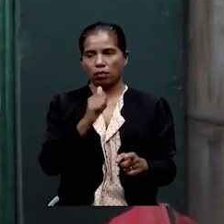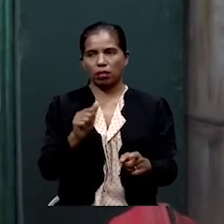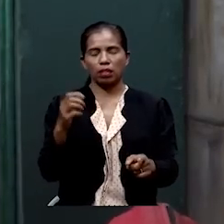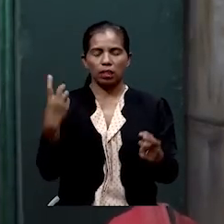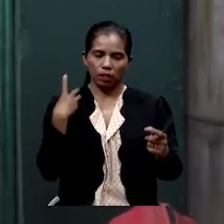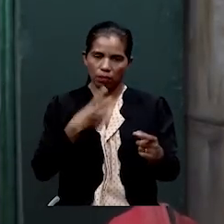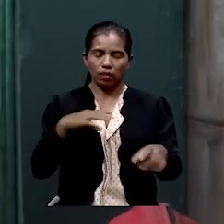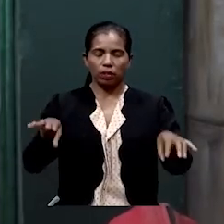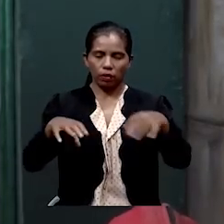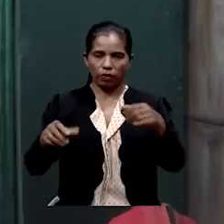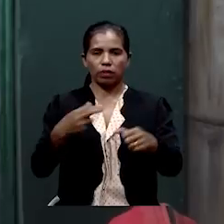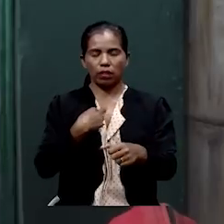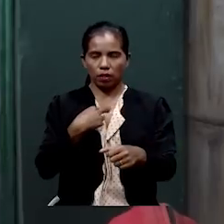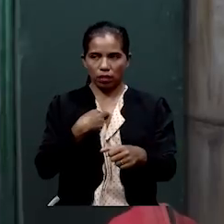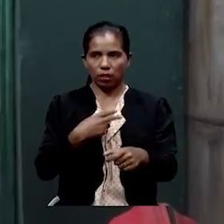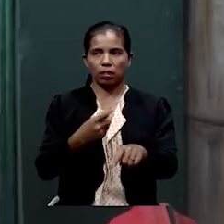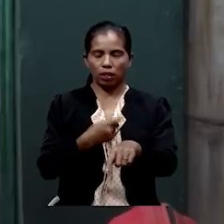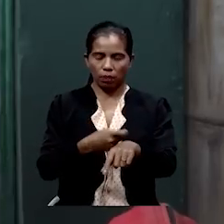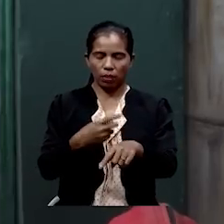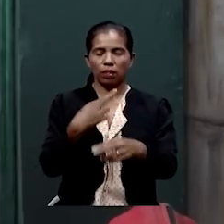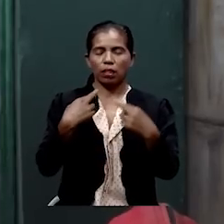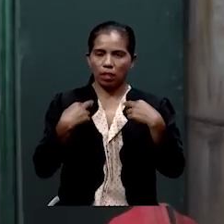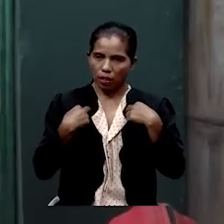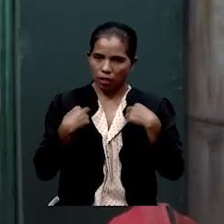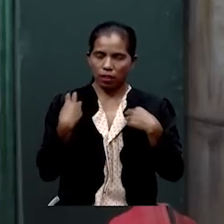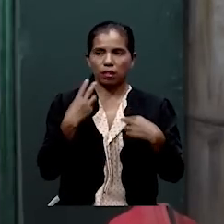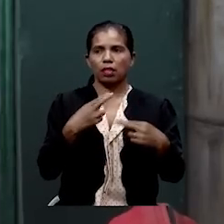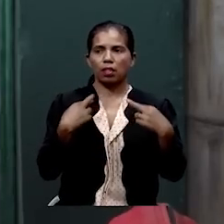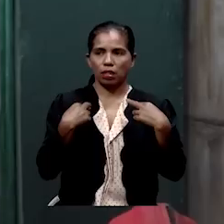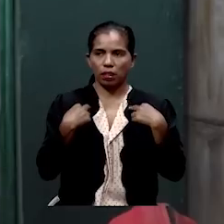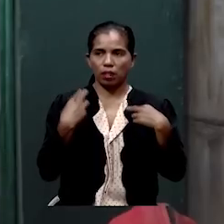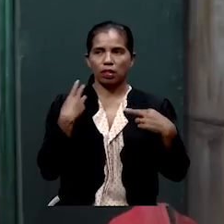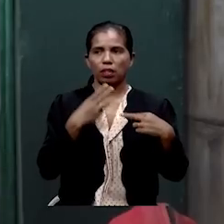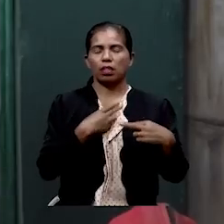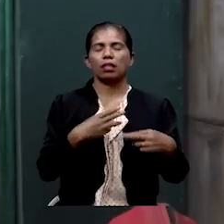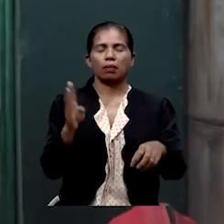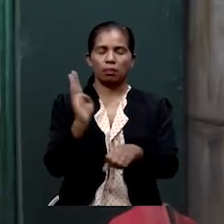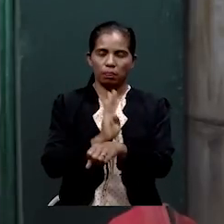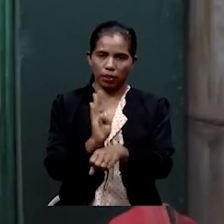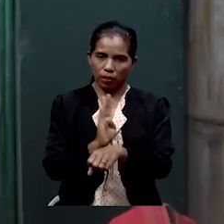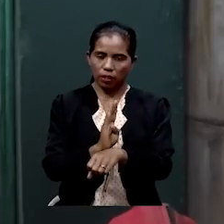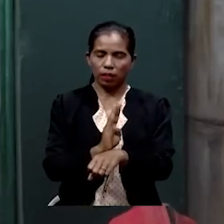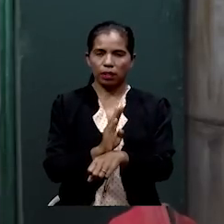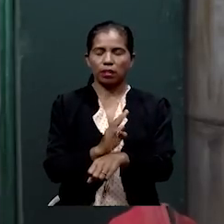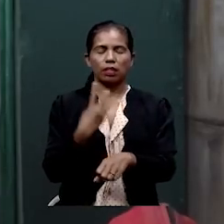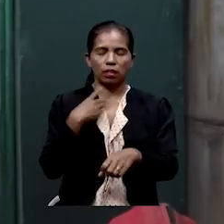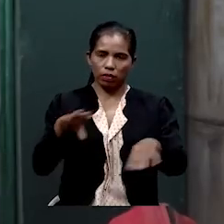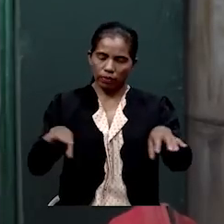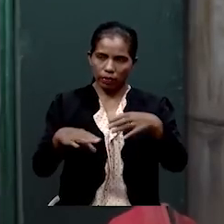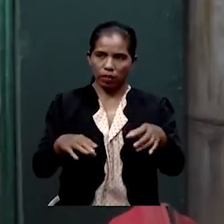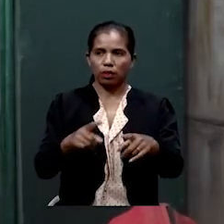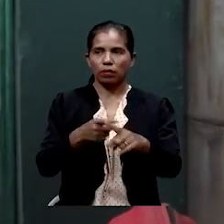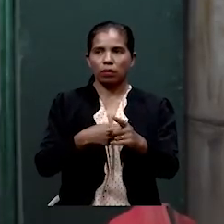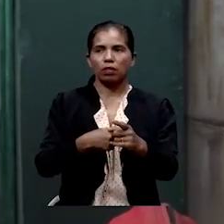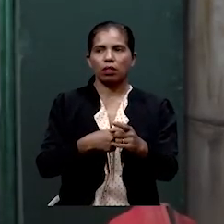ne servis de pues tempo ita diskansa tempo ida ita sibuk ita hatene den kata tempo bulan uen mai